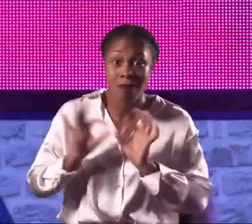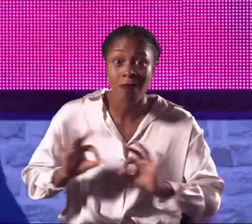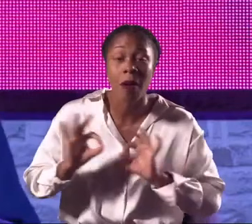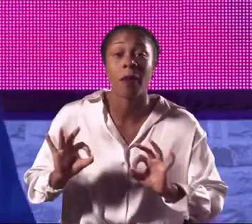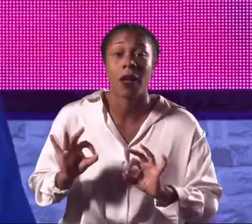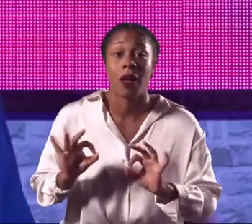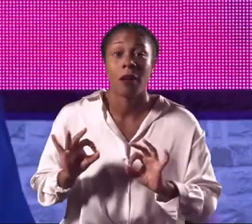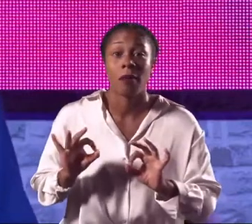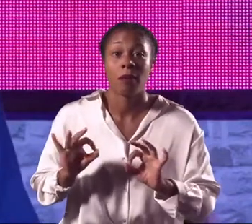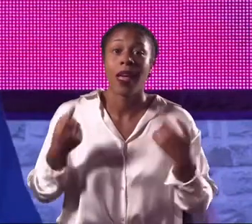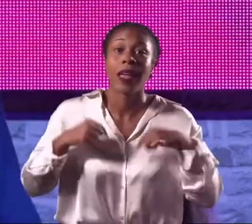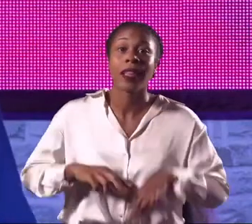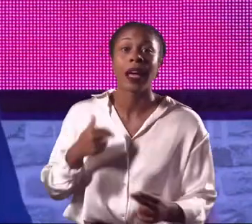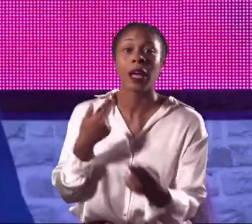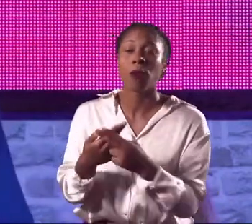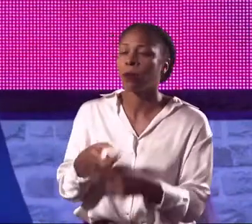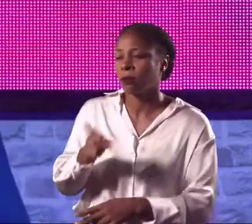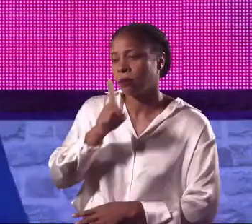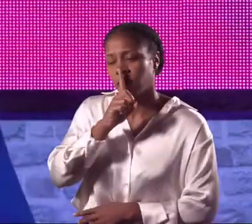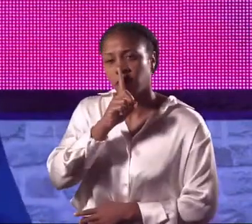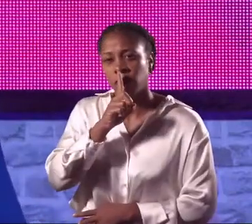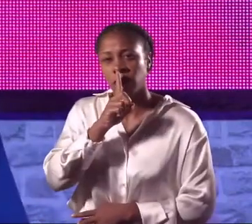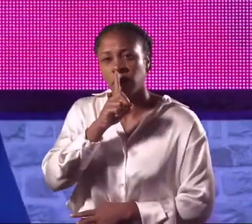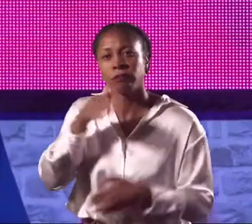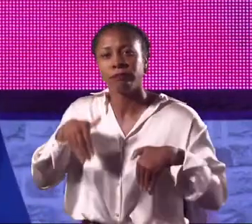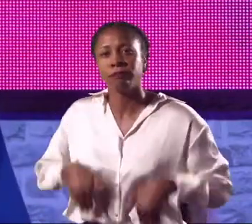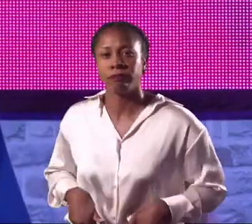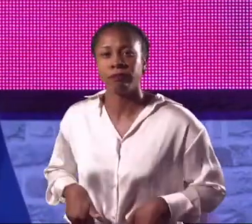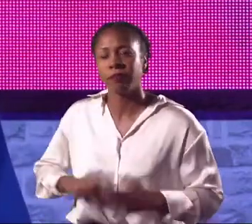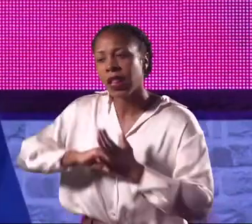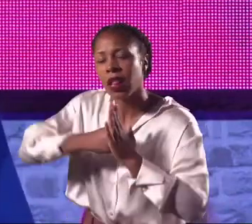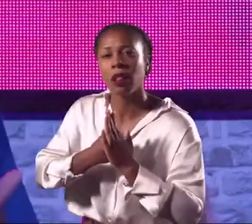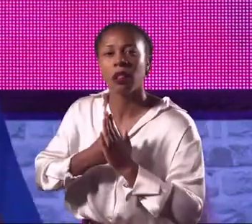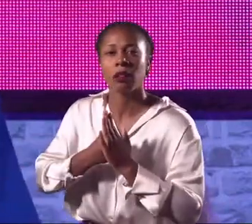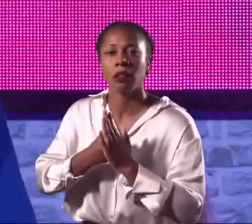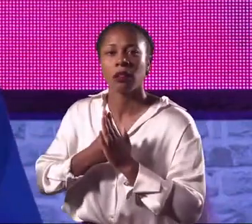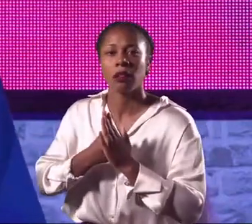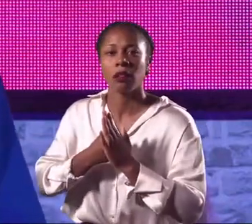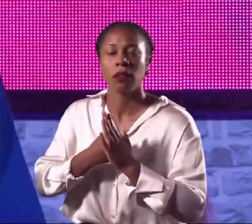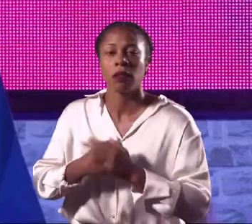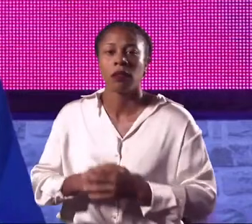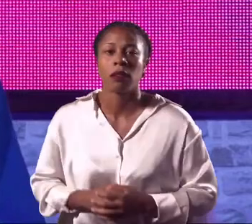donnée, c'est encore de se taire et la répression.